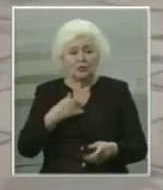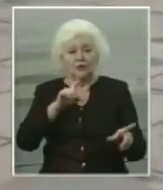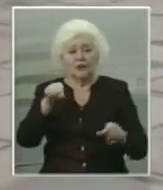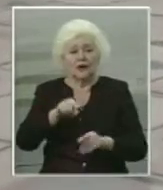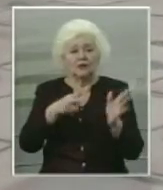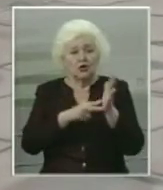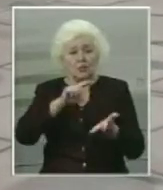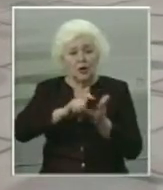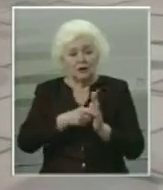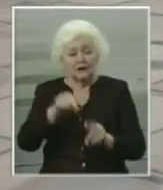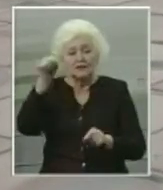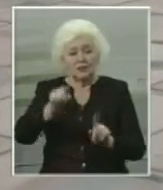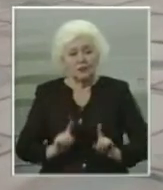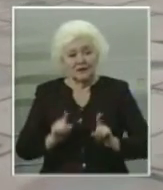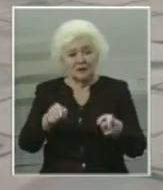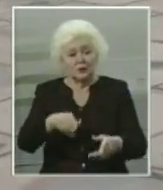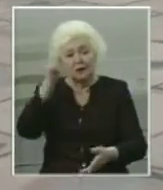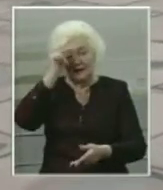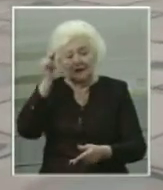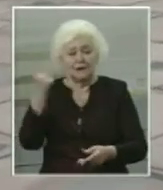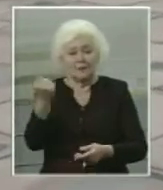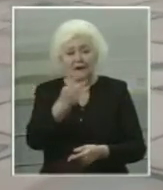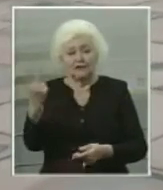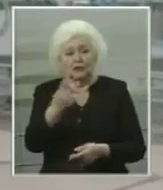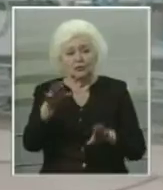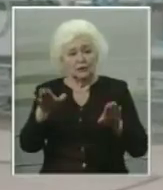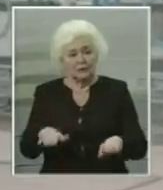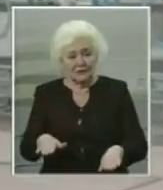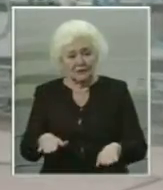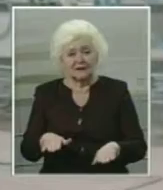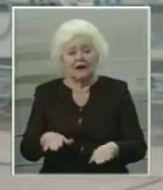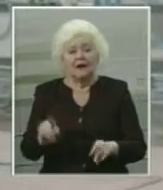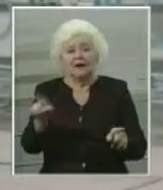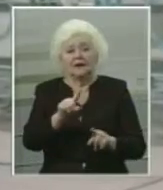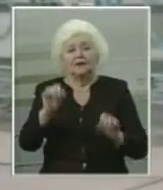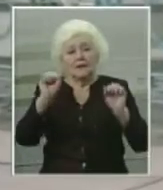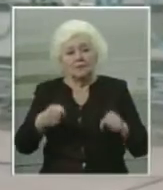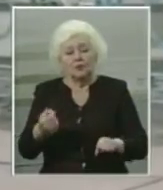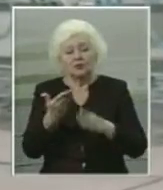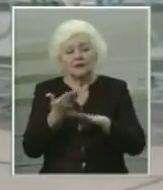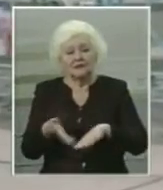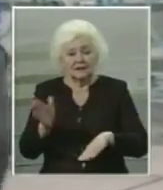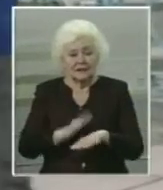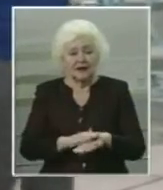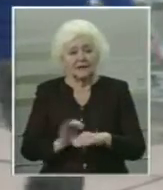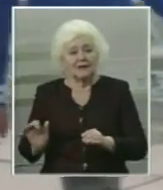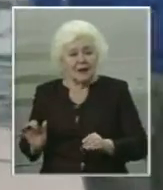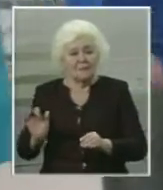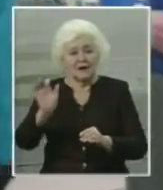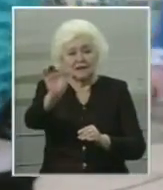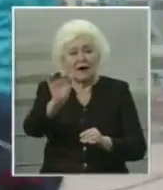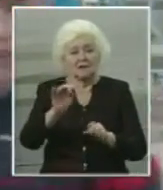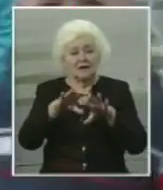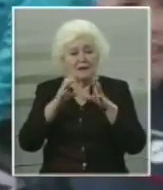сюди. Як поступила, займала перші, другі місця. Біг може бути таким складним немножко, то метання і